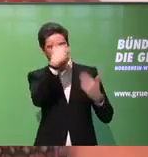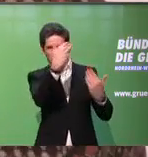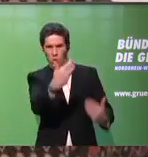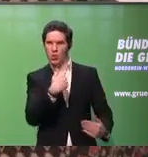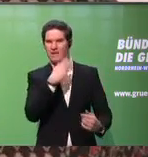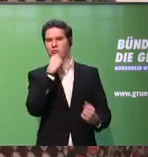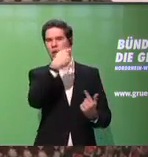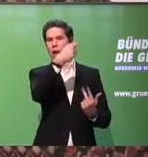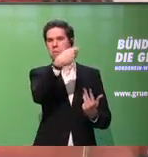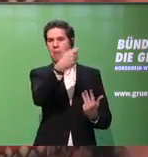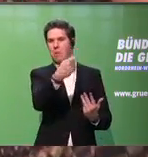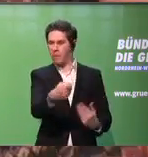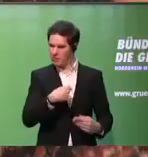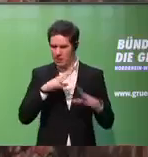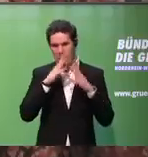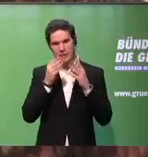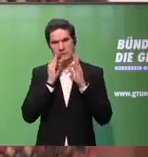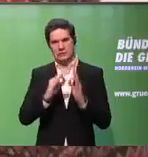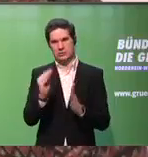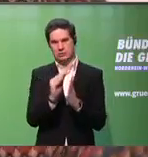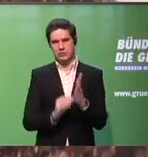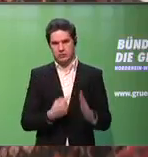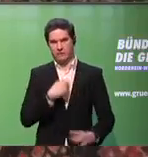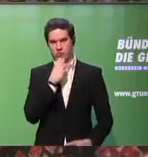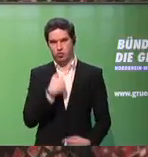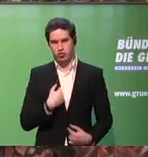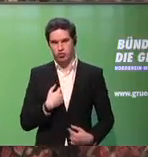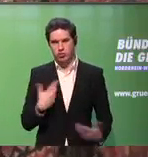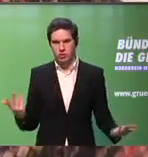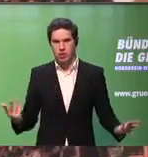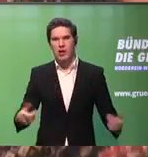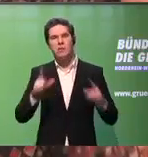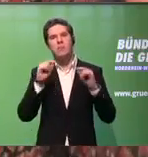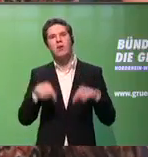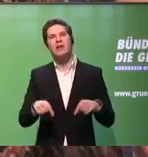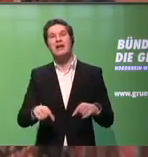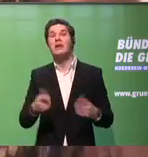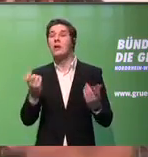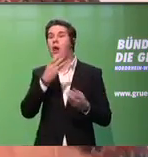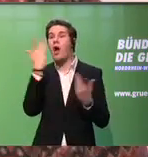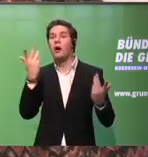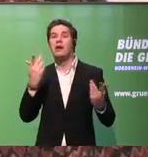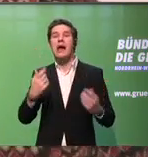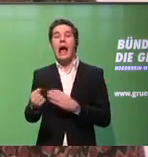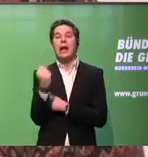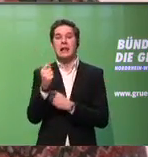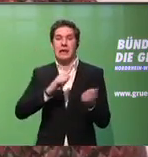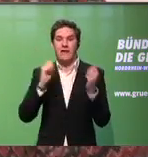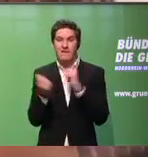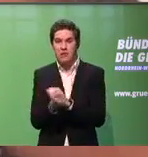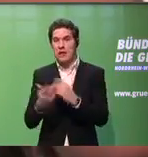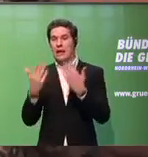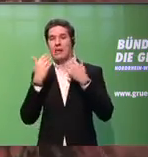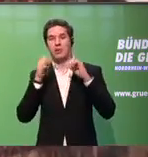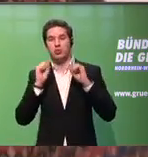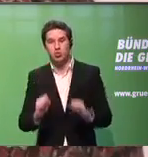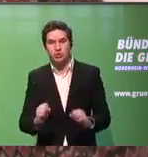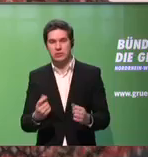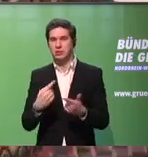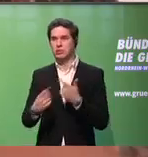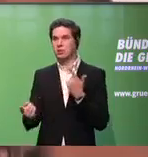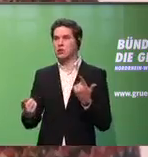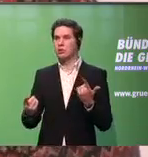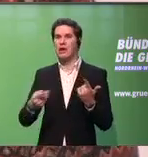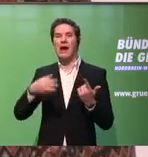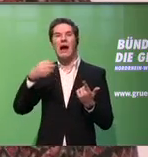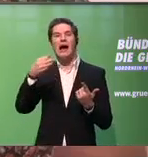aber trotzdem der Meinung sind, dass die Ziele, seien es Energiewendeziele, Klimaschutzziele, regionale,